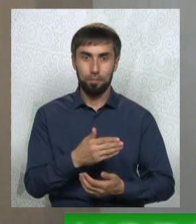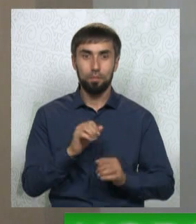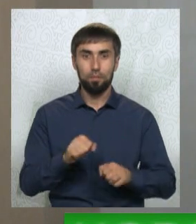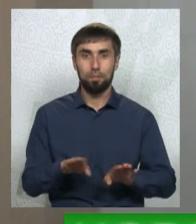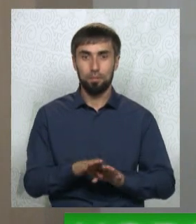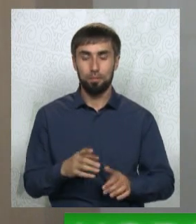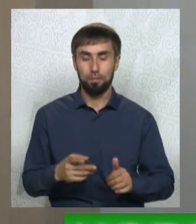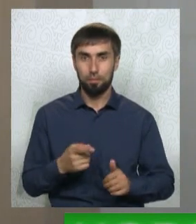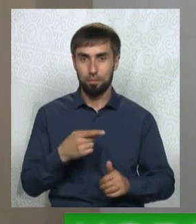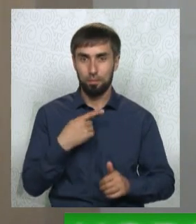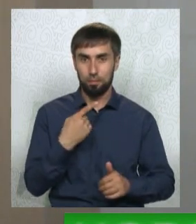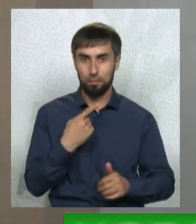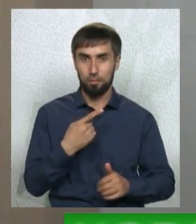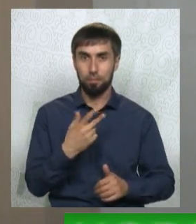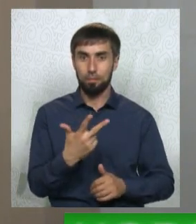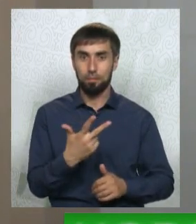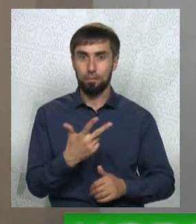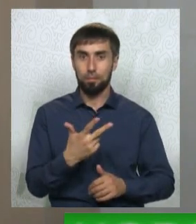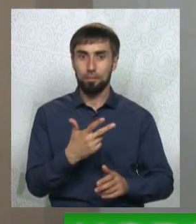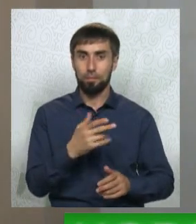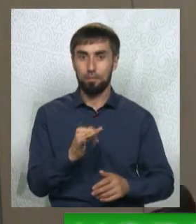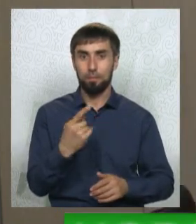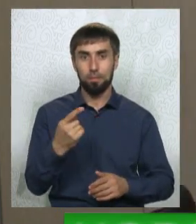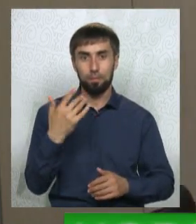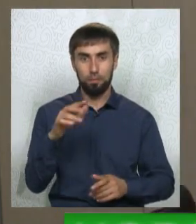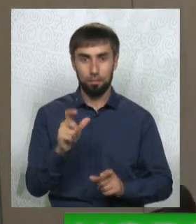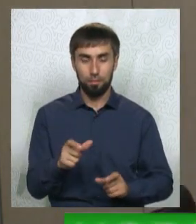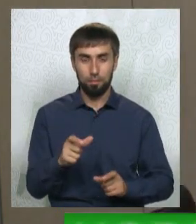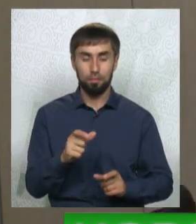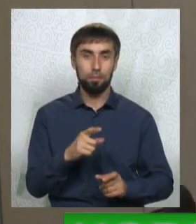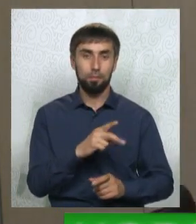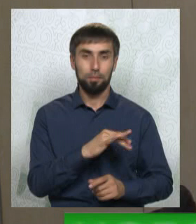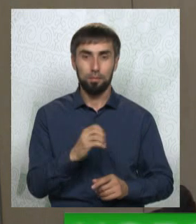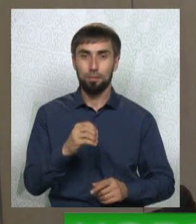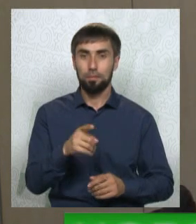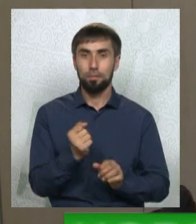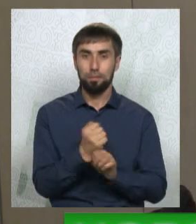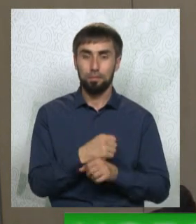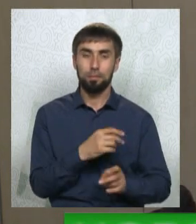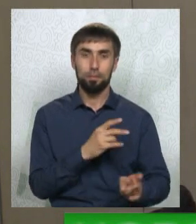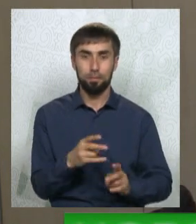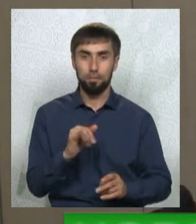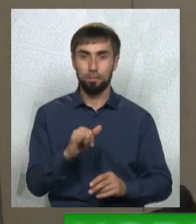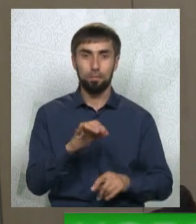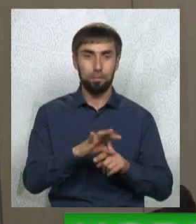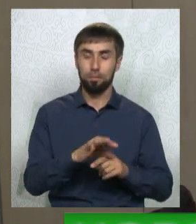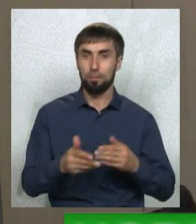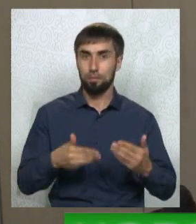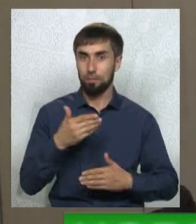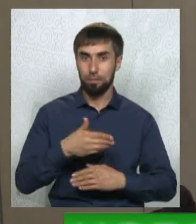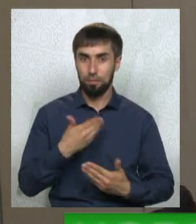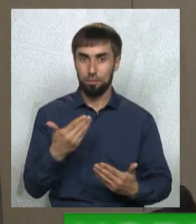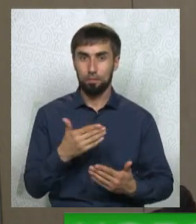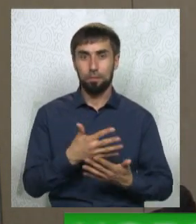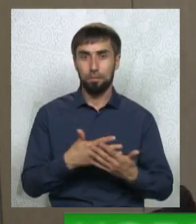так сказать, трое медработников и один посторонний человек. Данные за травматические повреждения у больных не выявлено,